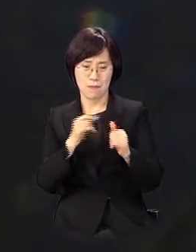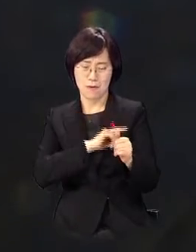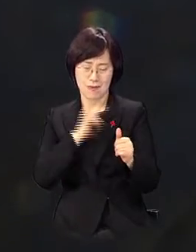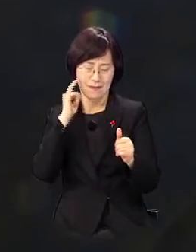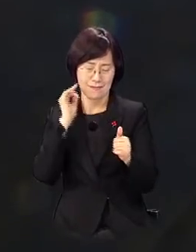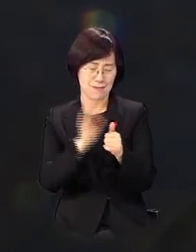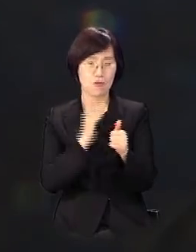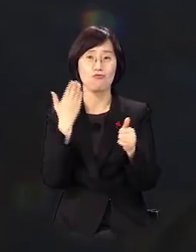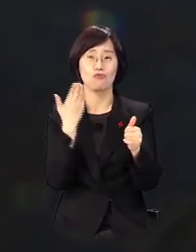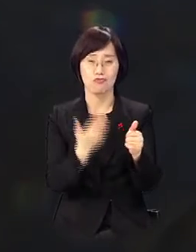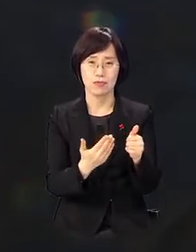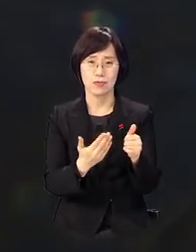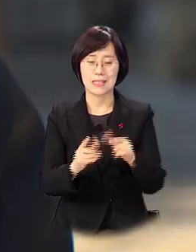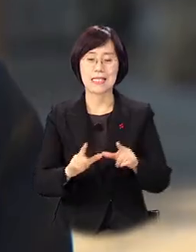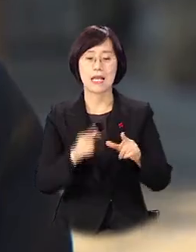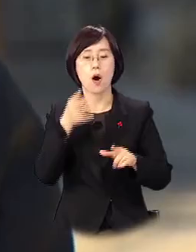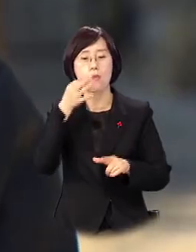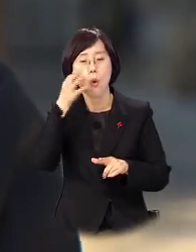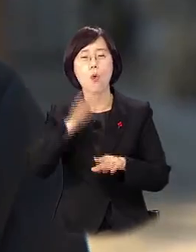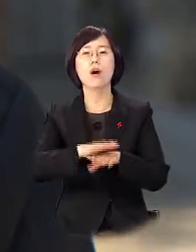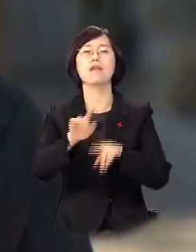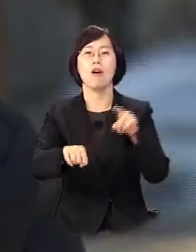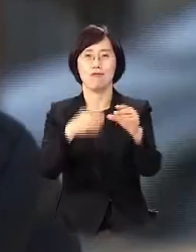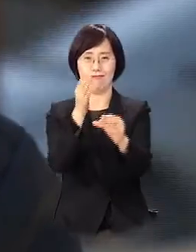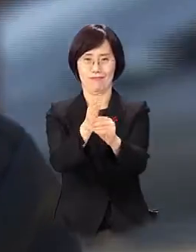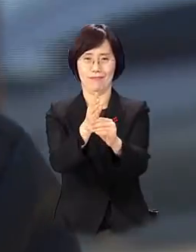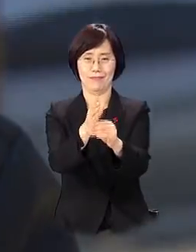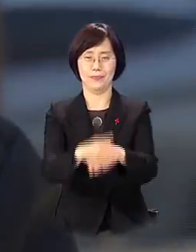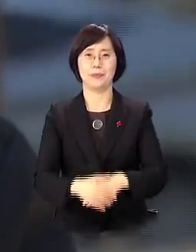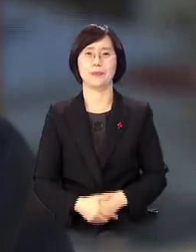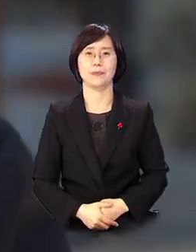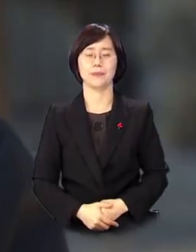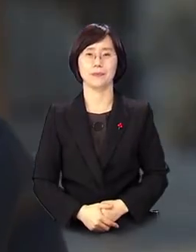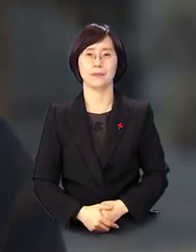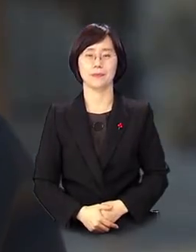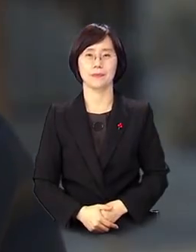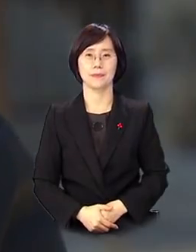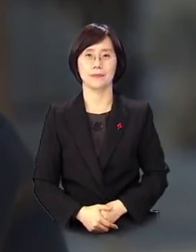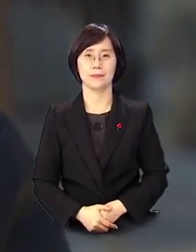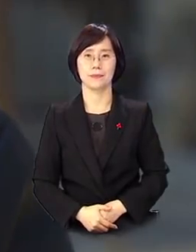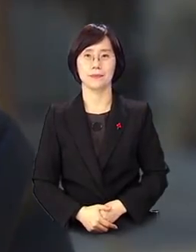생각하는 미덕을 삶으로 보여주고 있습니다. TBC 김낙성입니다.